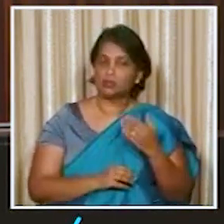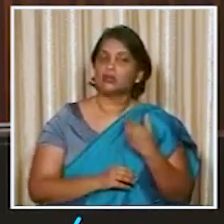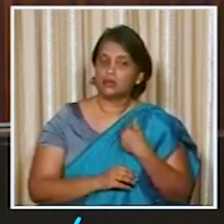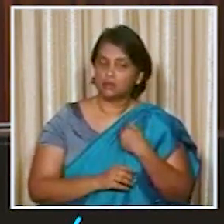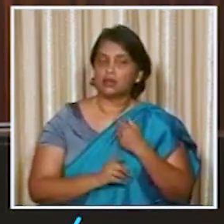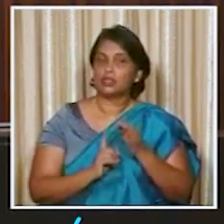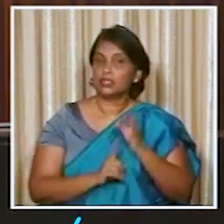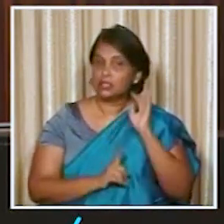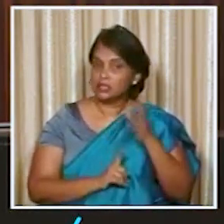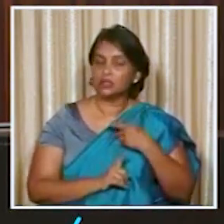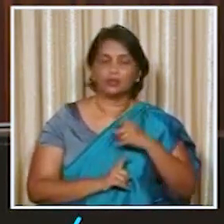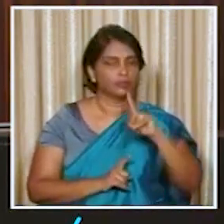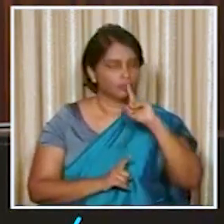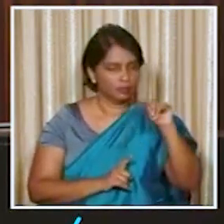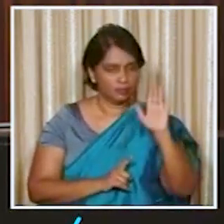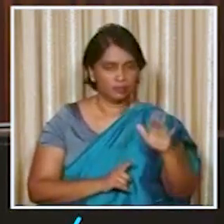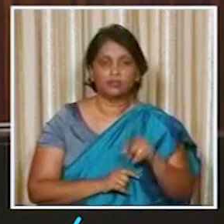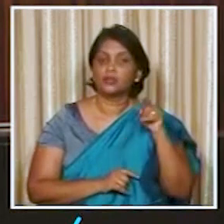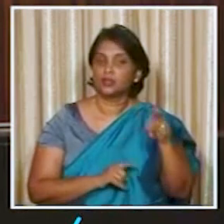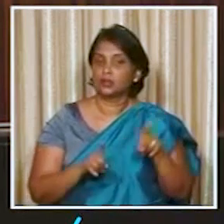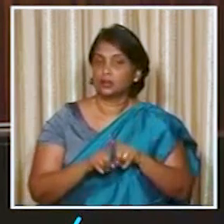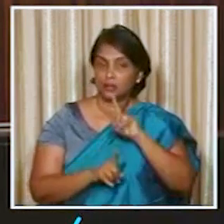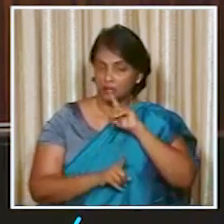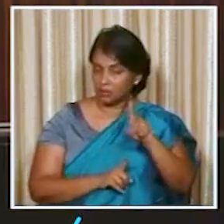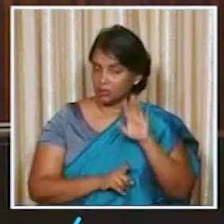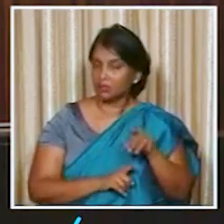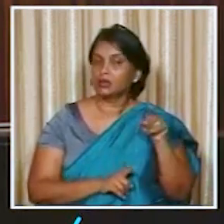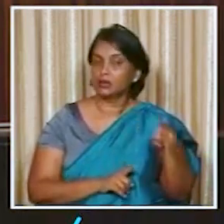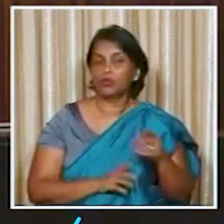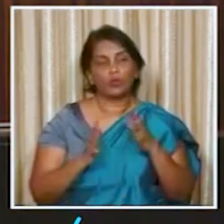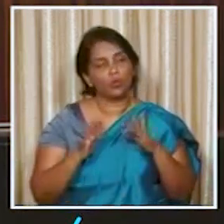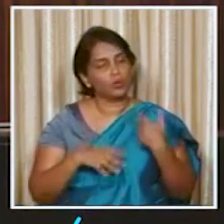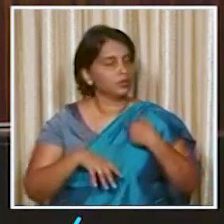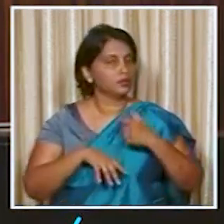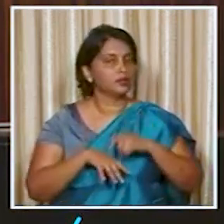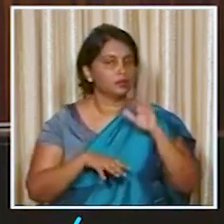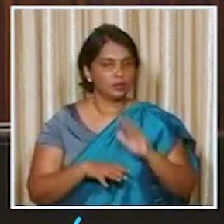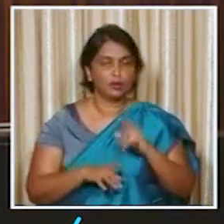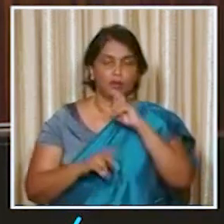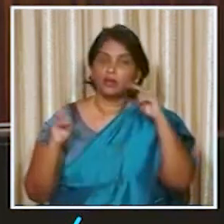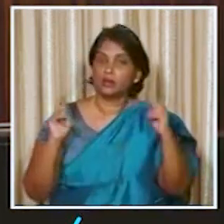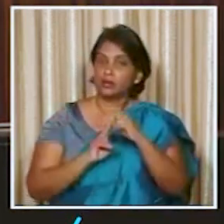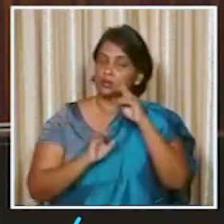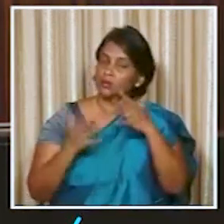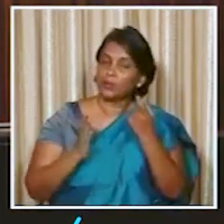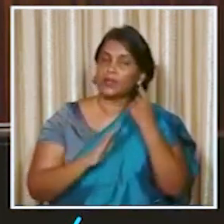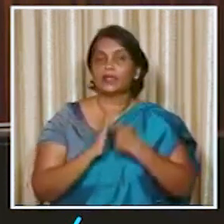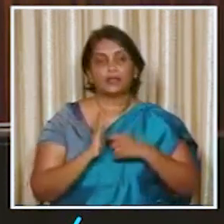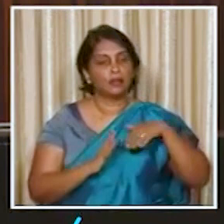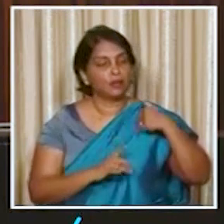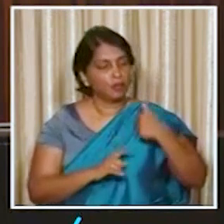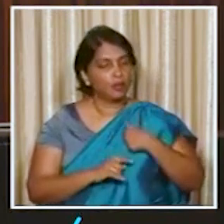මා ජනාධිපතිවරයා වෙත දන්වා යවා ඇත ඒ නිසා දන්වා යැවුවේ ඕනෑම අවස්ථාවක ශ්‍රේෂ්ඨාධිකරණයෙන් හෝ